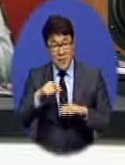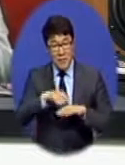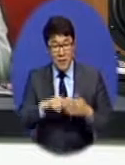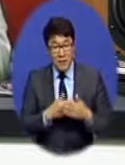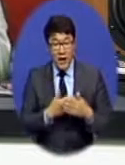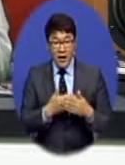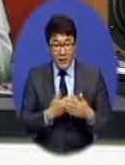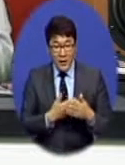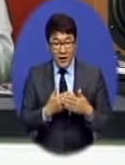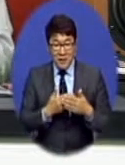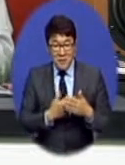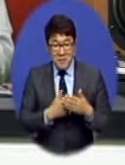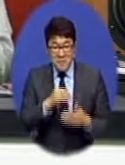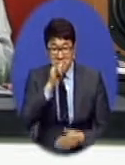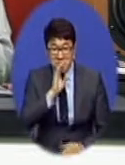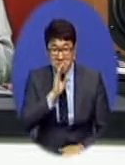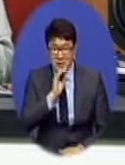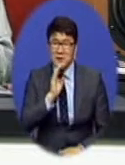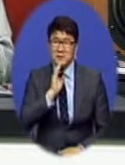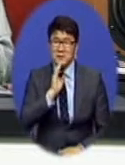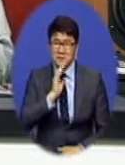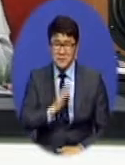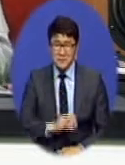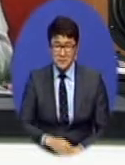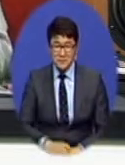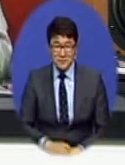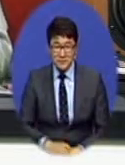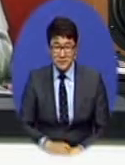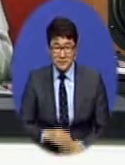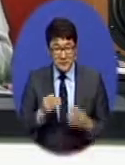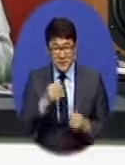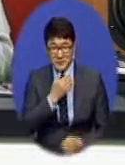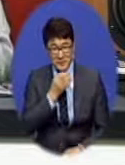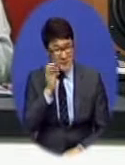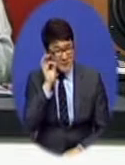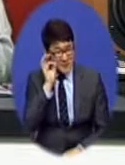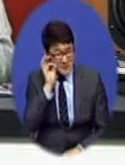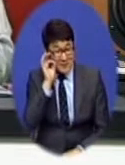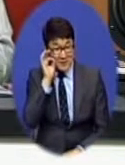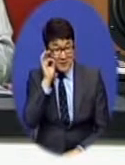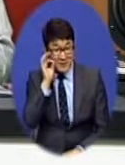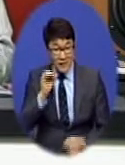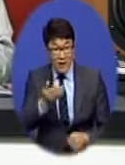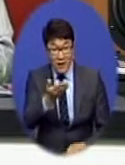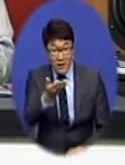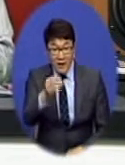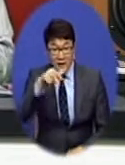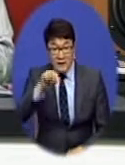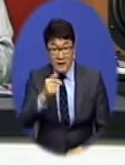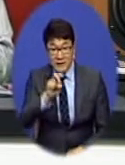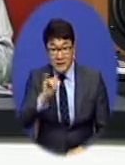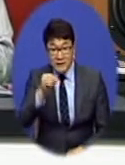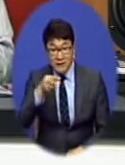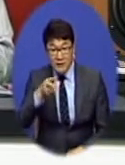않으세요? 기다리는 시간이 더. 그러죠. 네. 완전 쑥스러우시다, 지금. 네. 어머니는 진미령